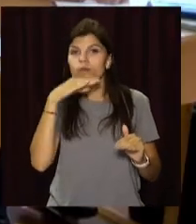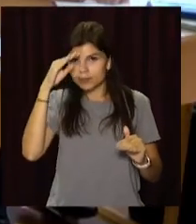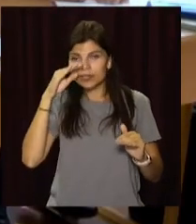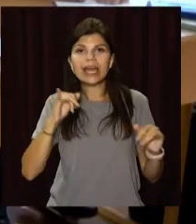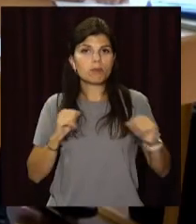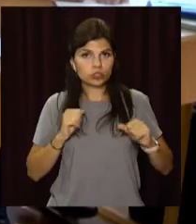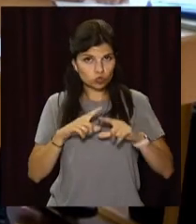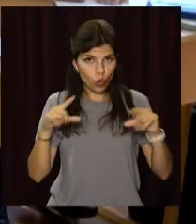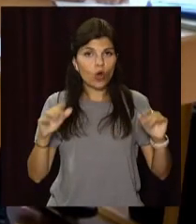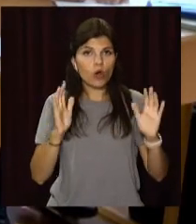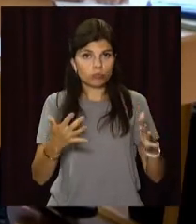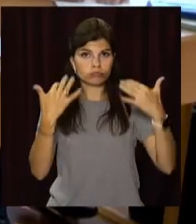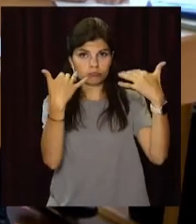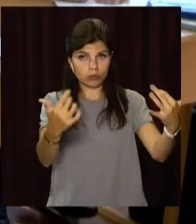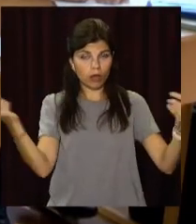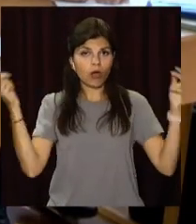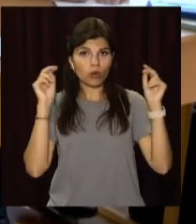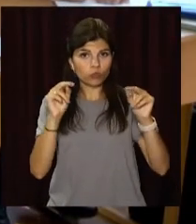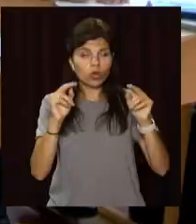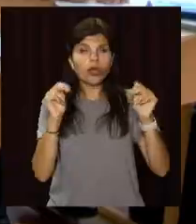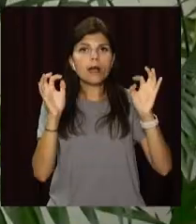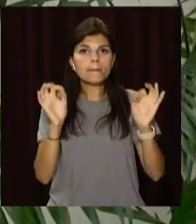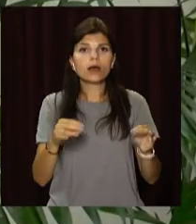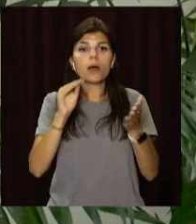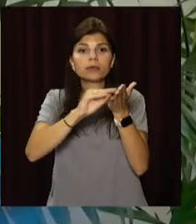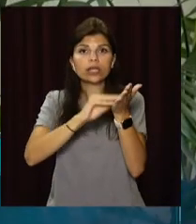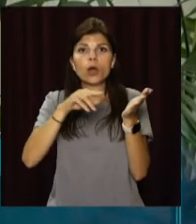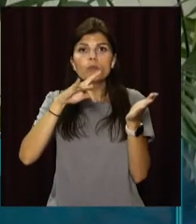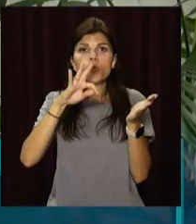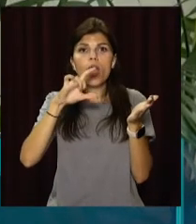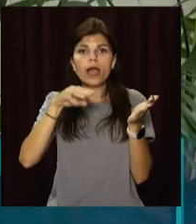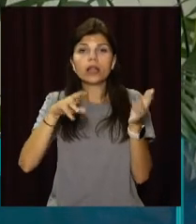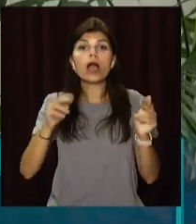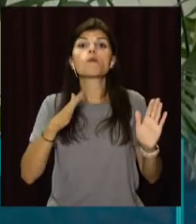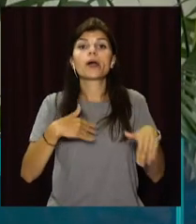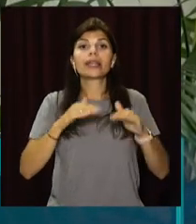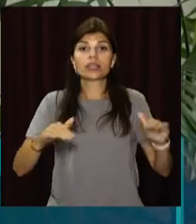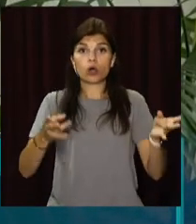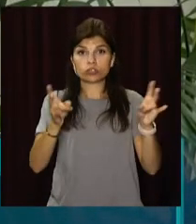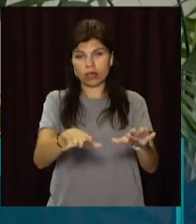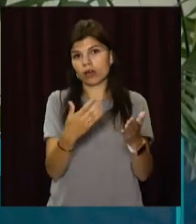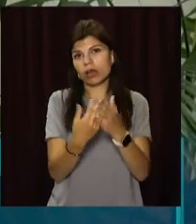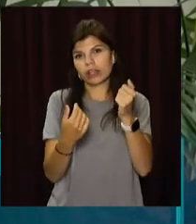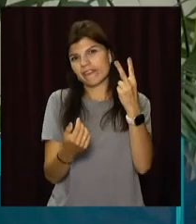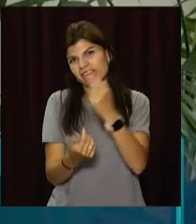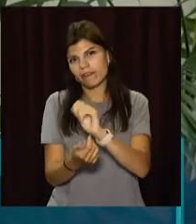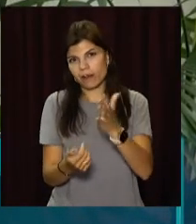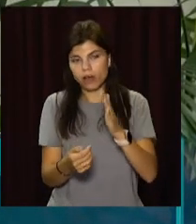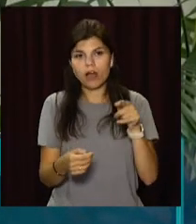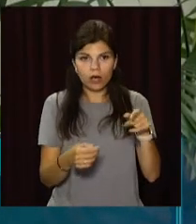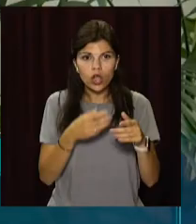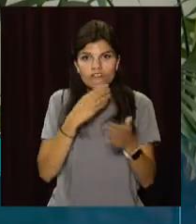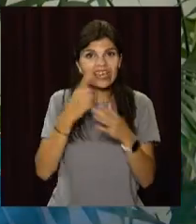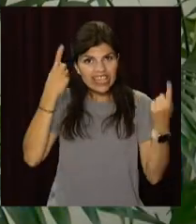і адміністрації школи будуть навчати, як саме писати проєкти. Потім ми залишимо дітей тижні на два, щоб вони напрацювали